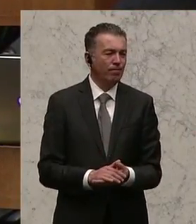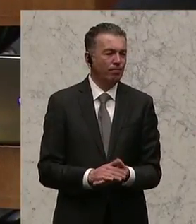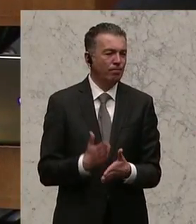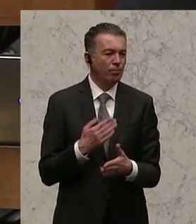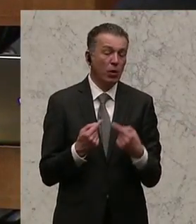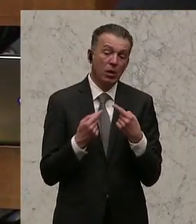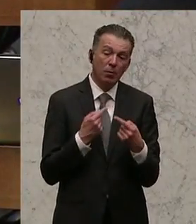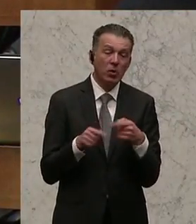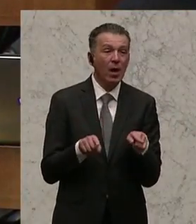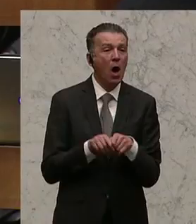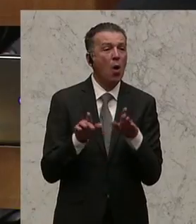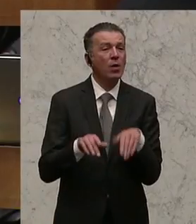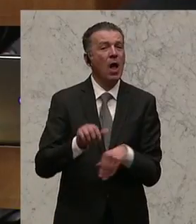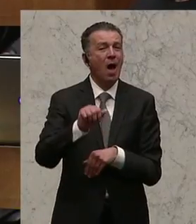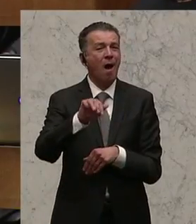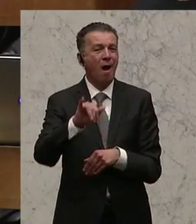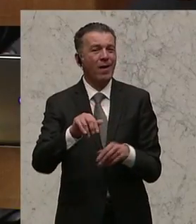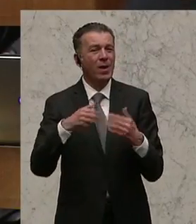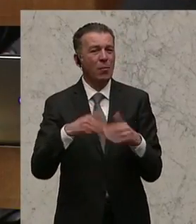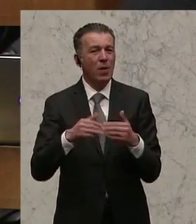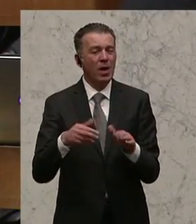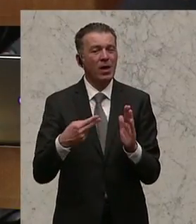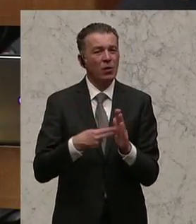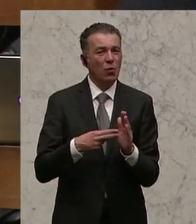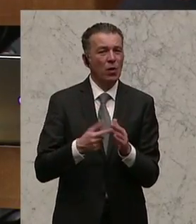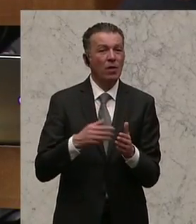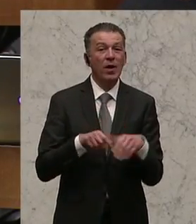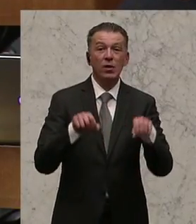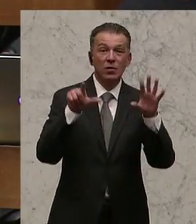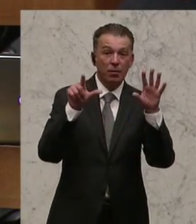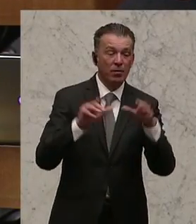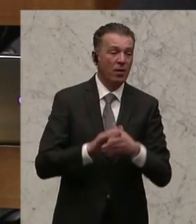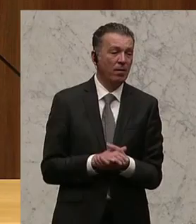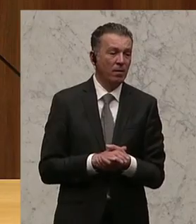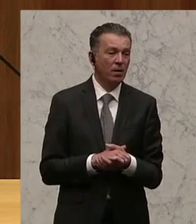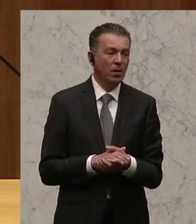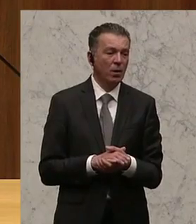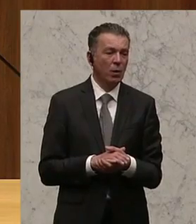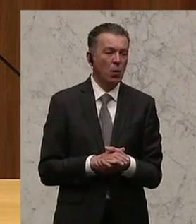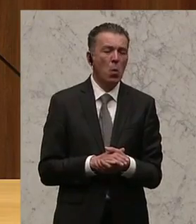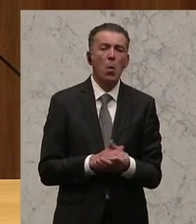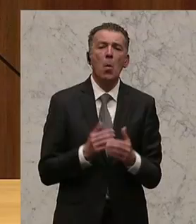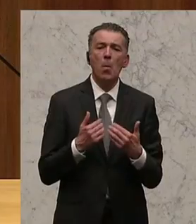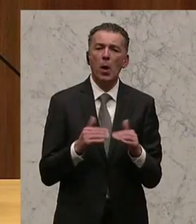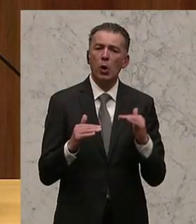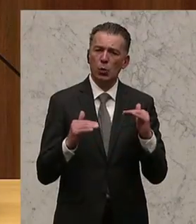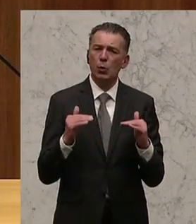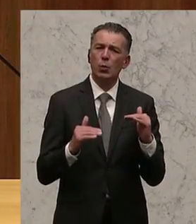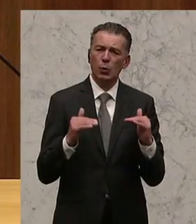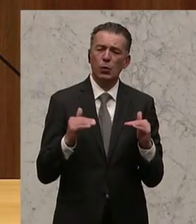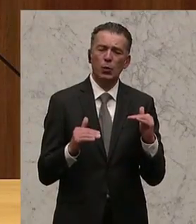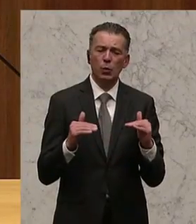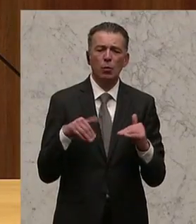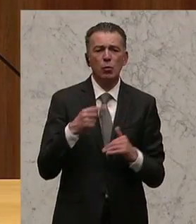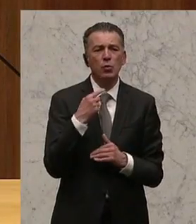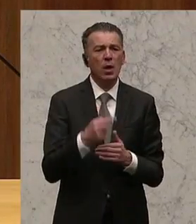liegt mir auch der Amnesty International Bericht zu Syrien 2017 vor, der ein sehr ausgewogener Bericht ist, das muss ich sagen.